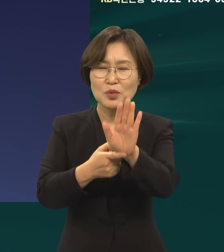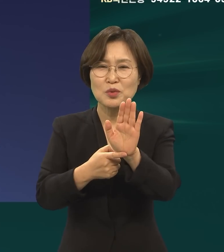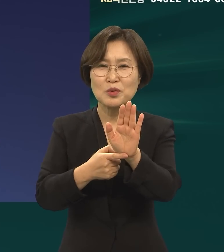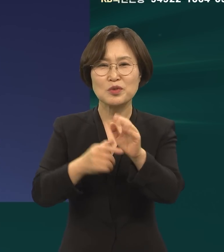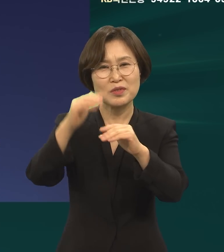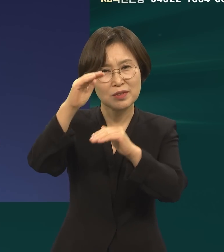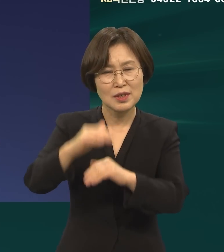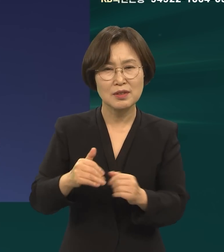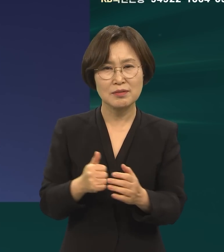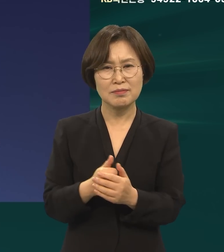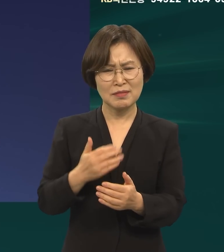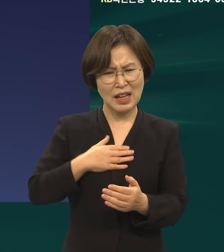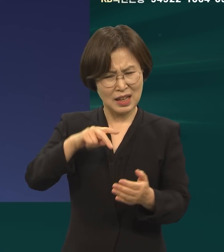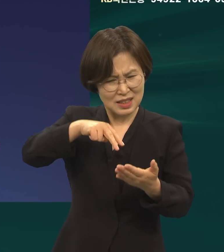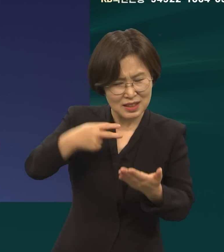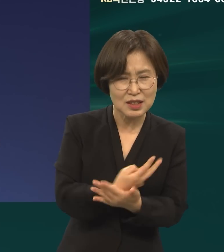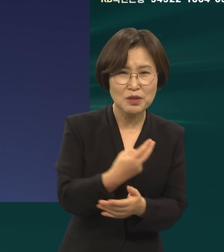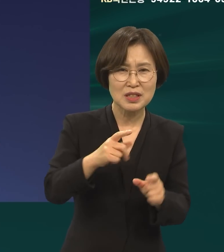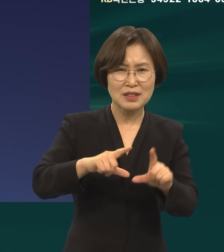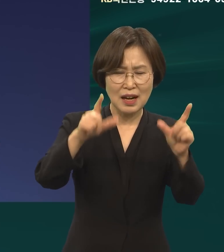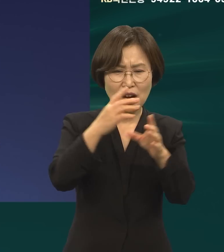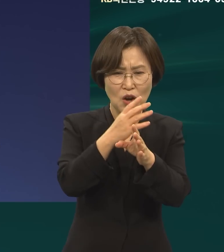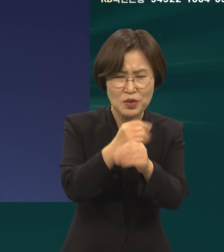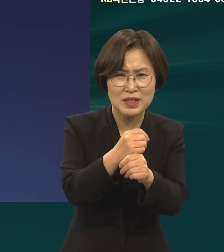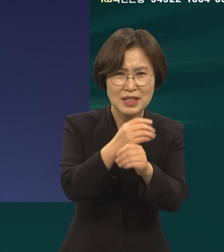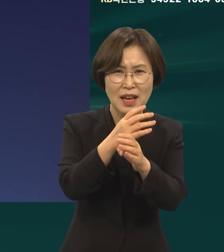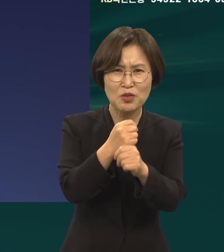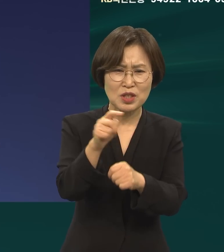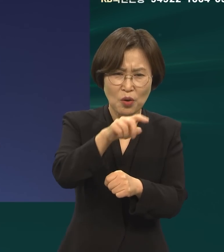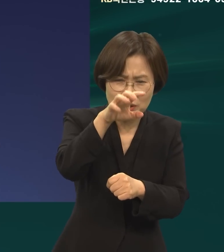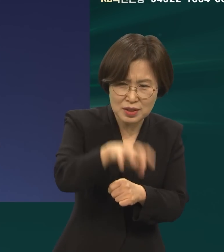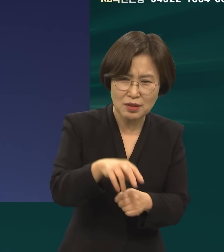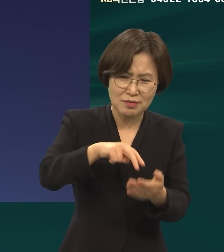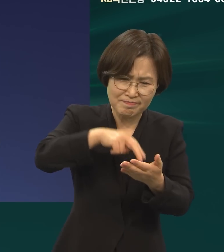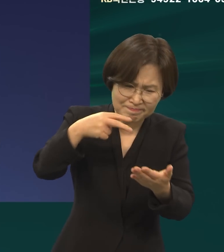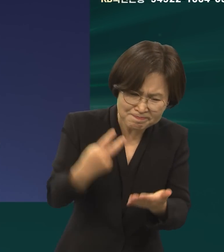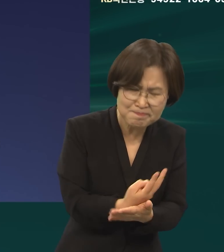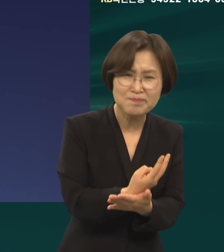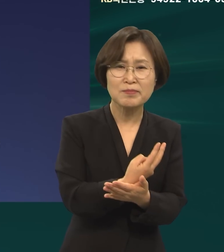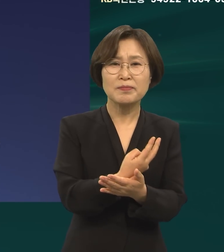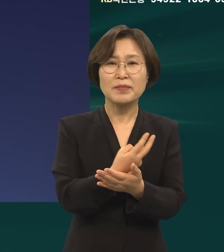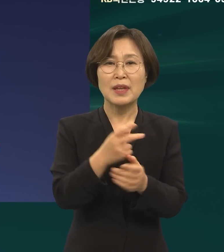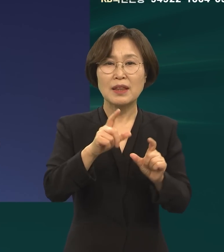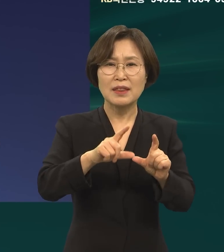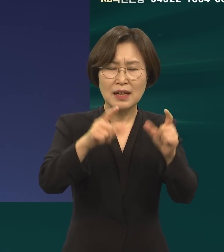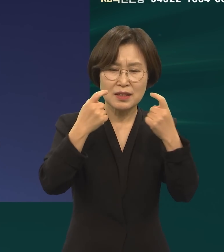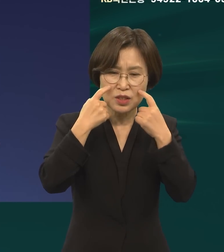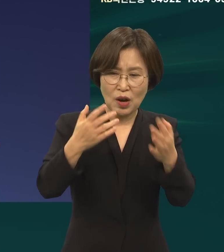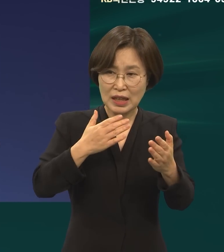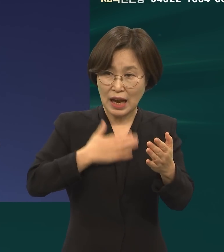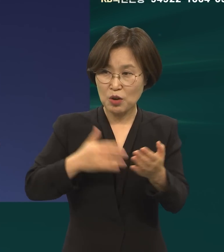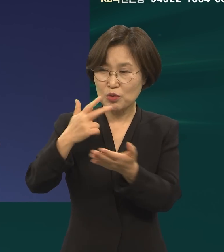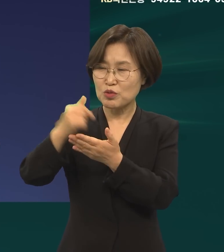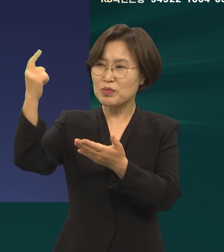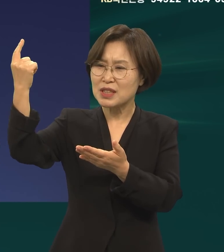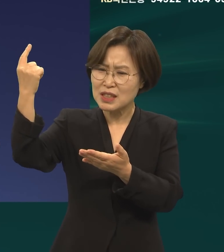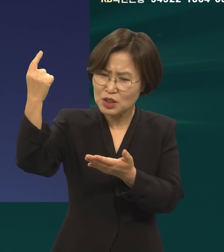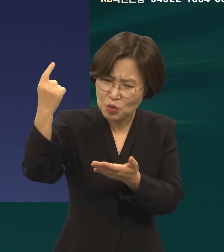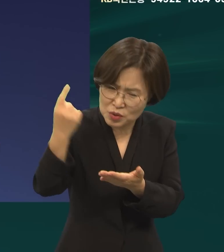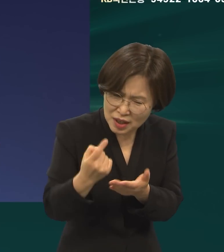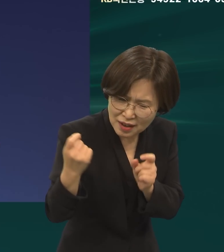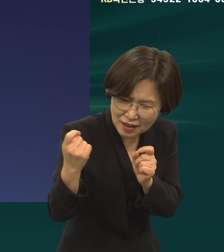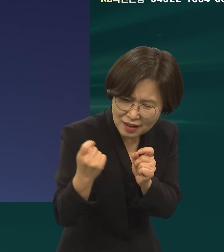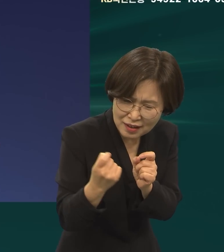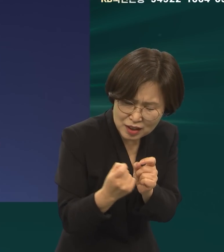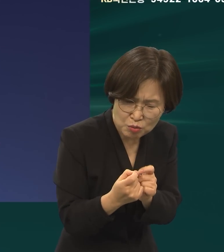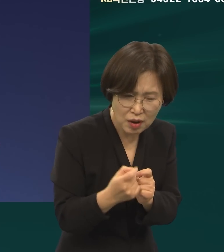내가 쓰러진 날 언제 몇 월 며칠에 쓰러져 지쳐 바닥을 치고 있는지 정확히 하시고 주님은 그 곁에 가까이 와서